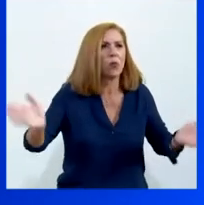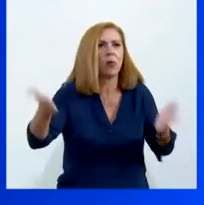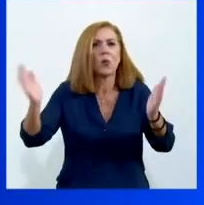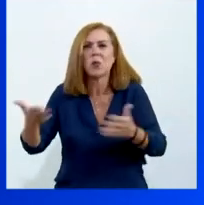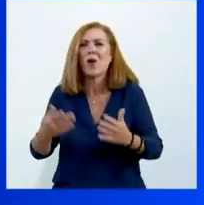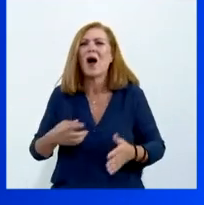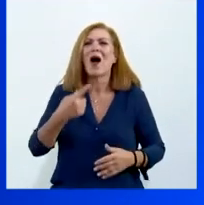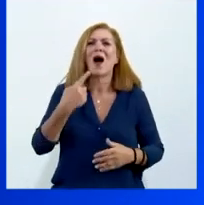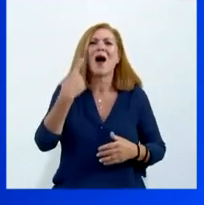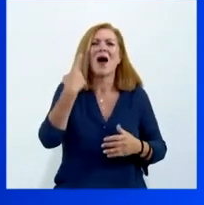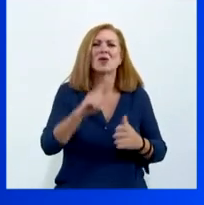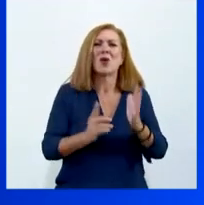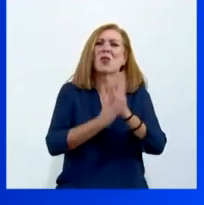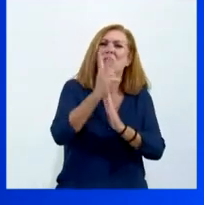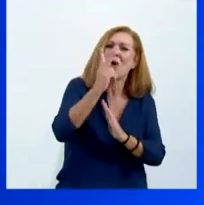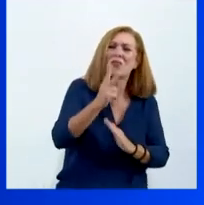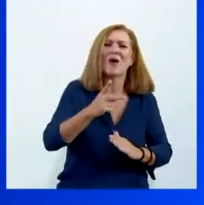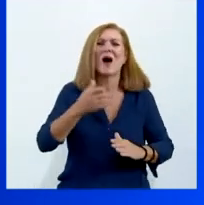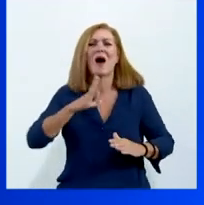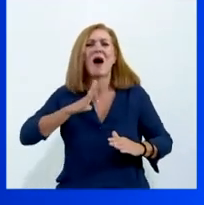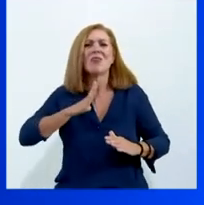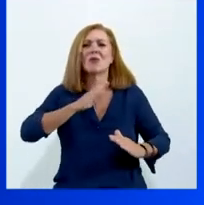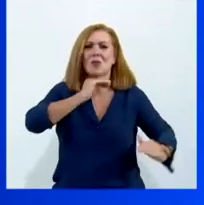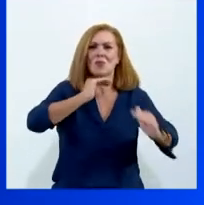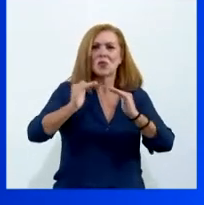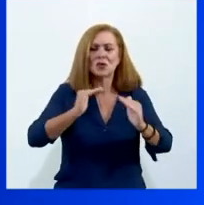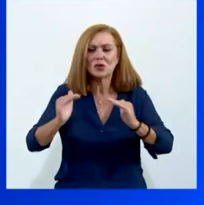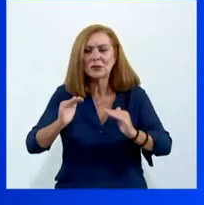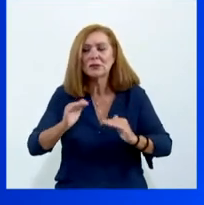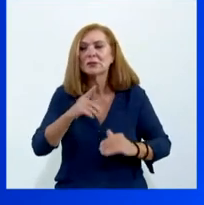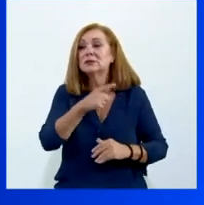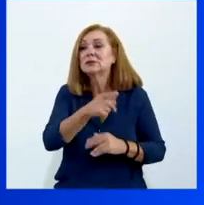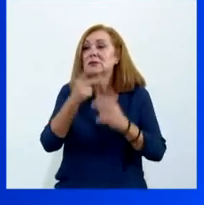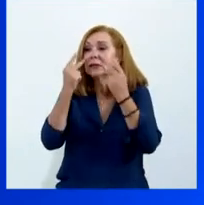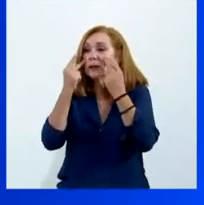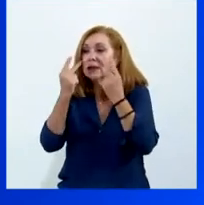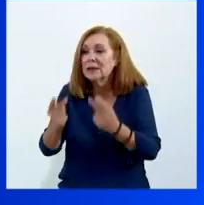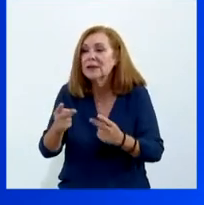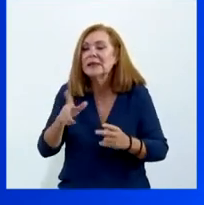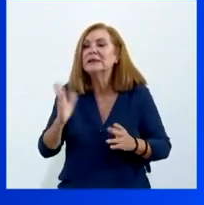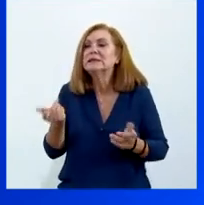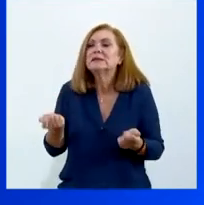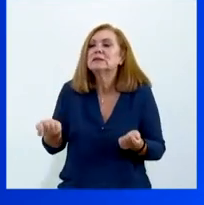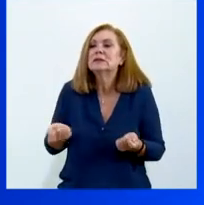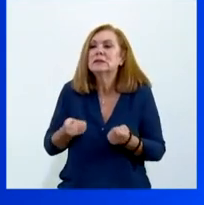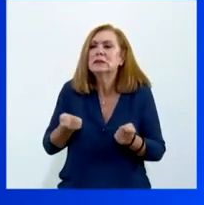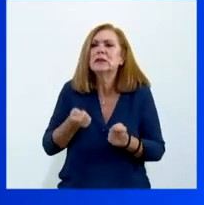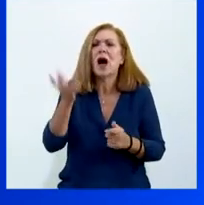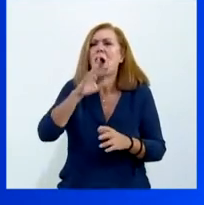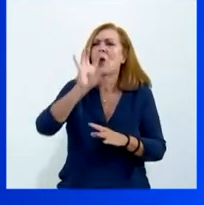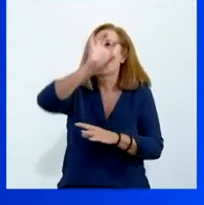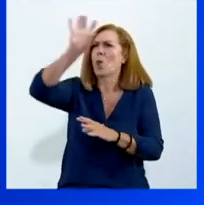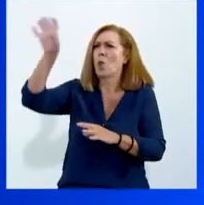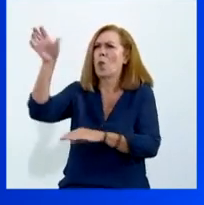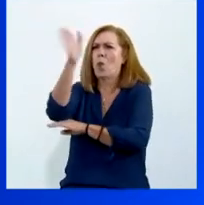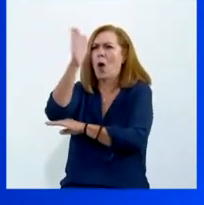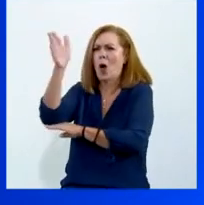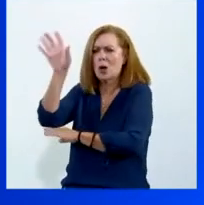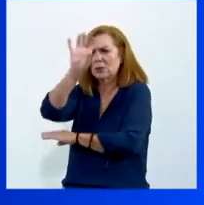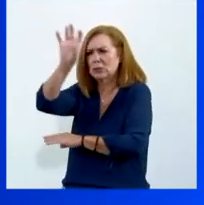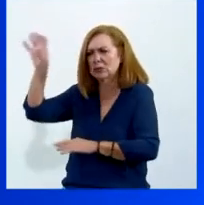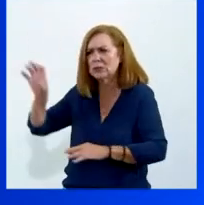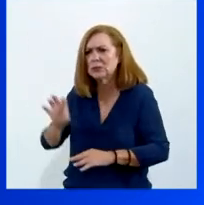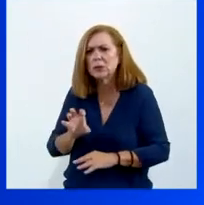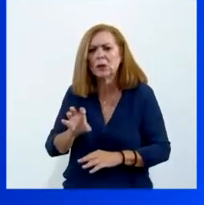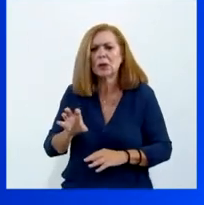112, στην προστασία της ανθρώπινης ζωής. Αρκεί να δείτε τι συμβαίνει σε άλλες χώρες, κάποιες πολύ